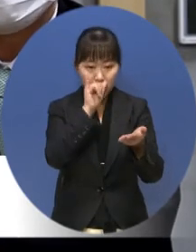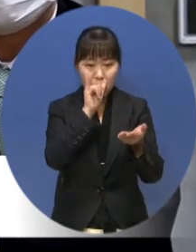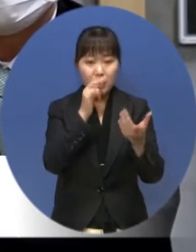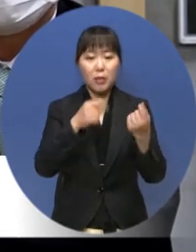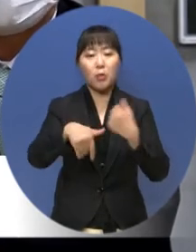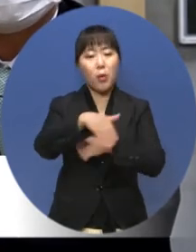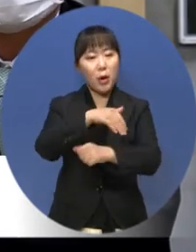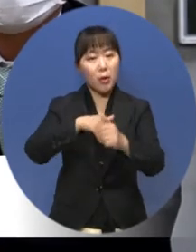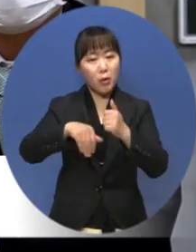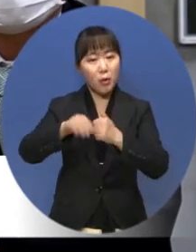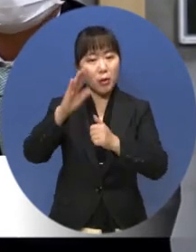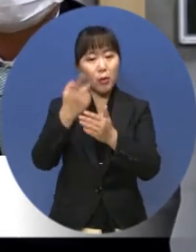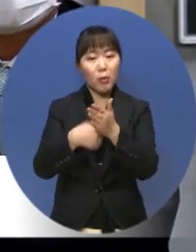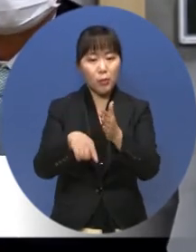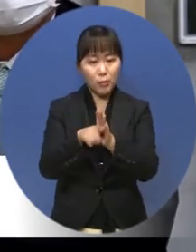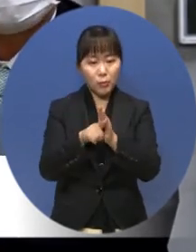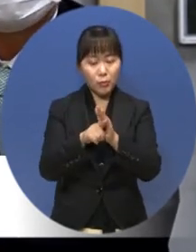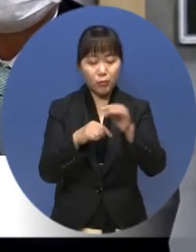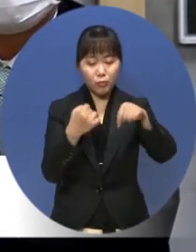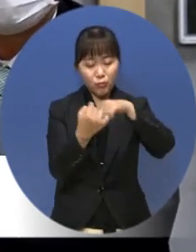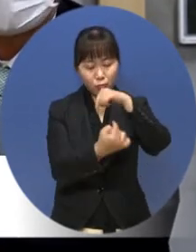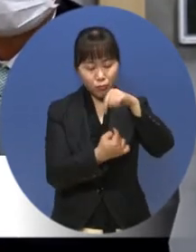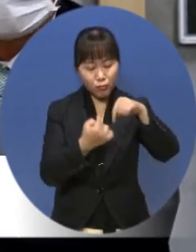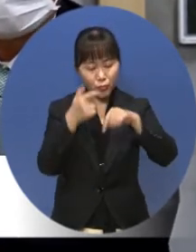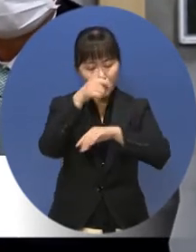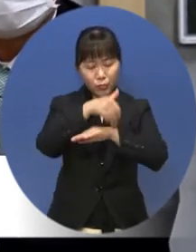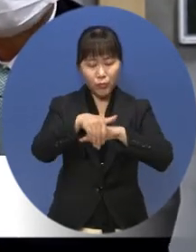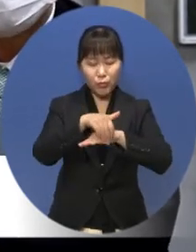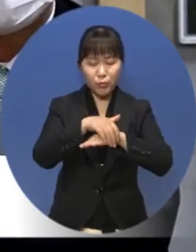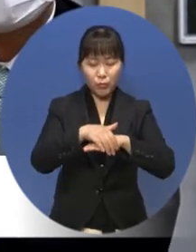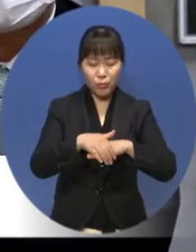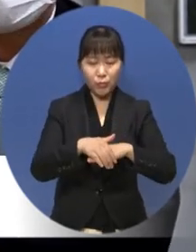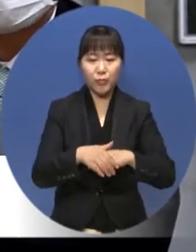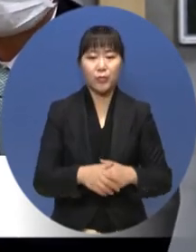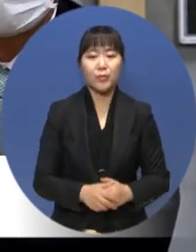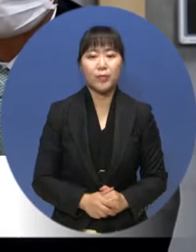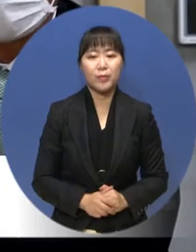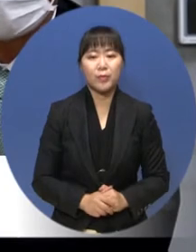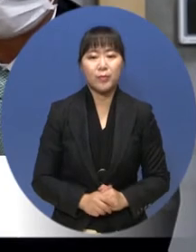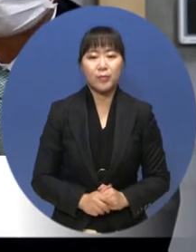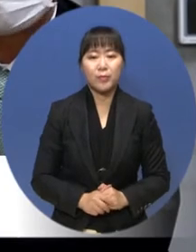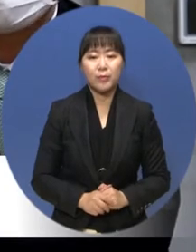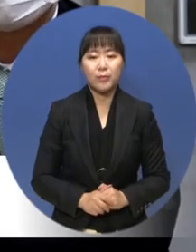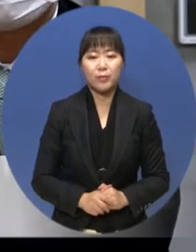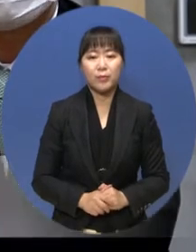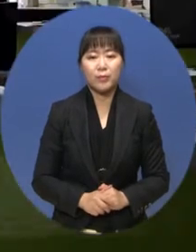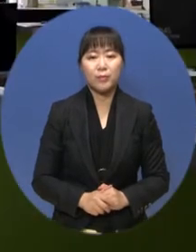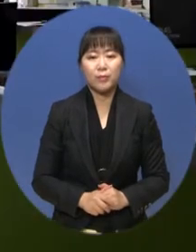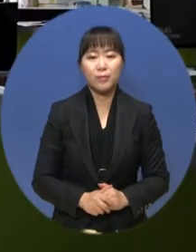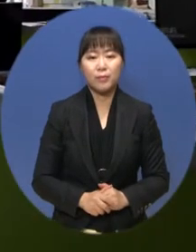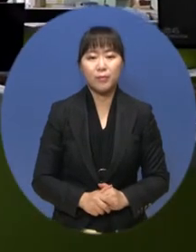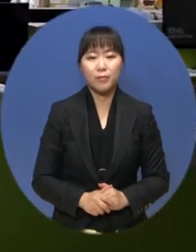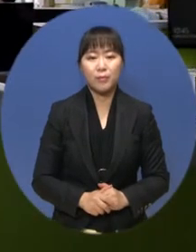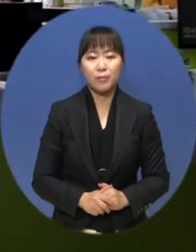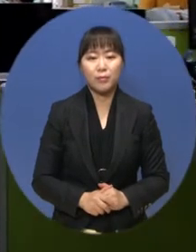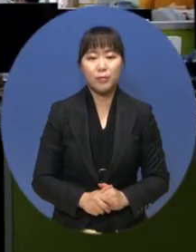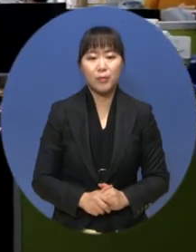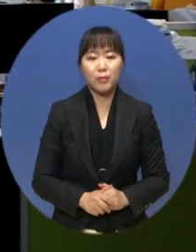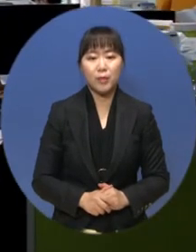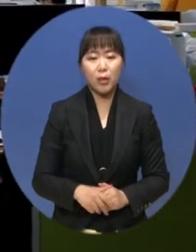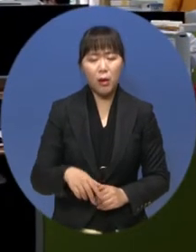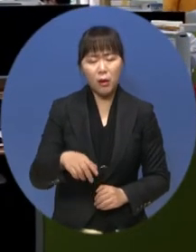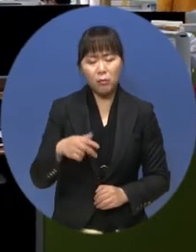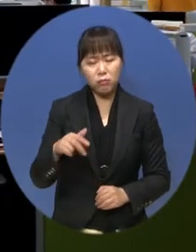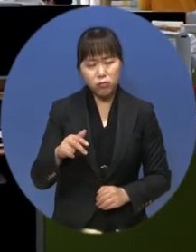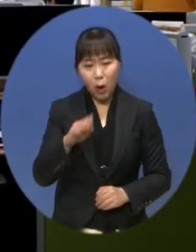그런 환경이 되기를 바라면서 운영해 나갈 계획입니다. 요실금